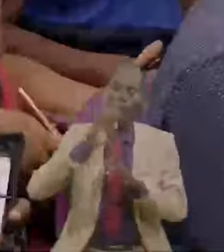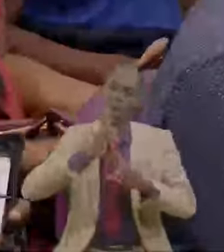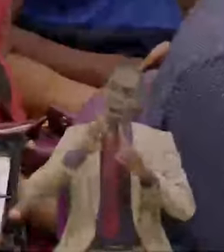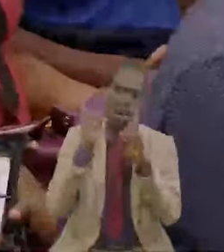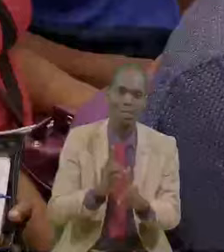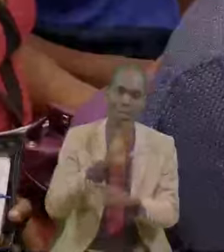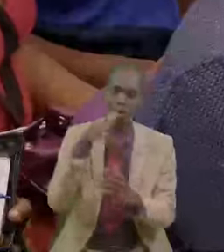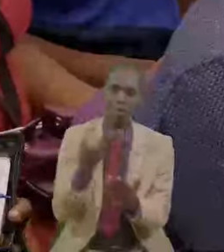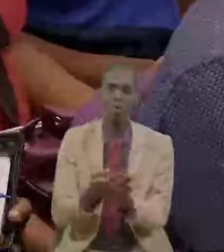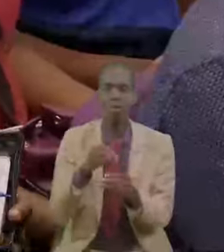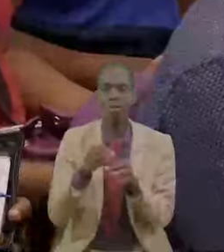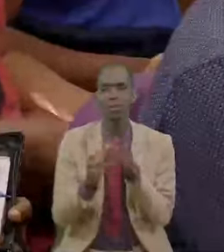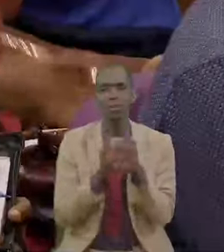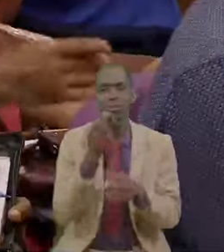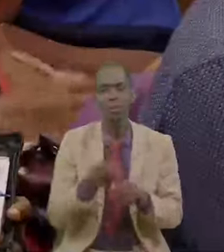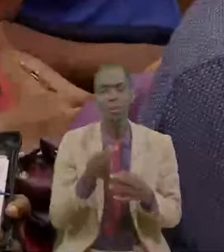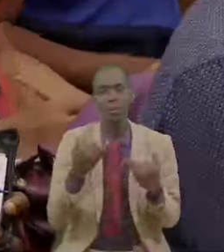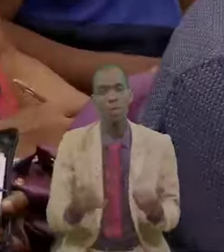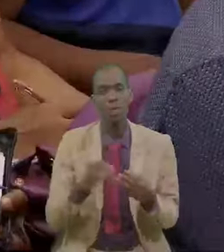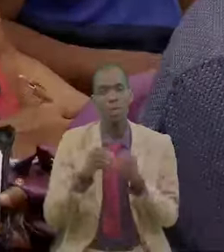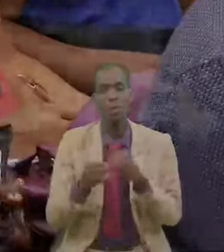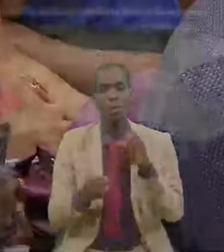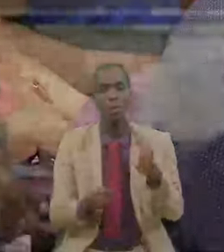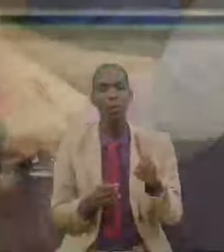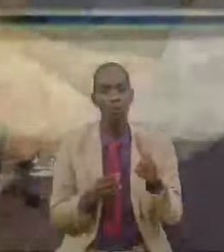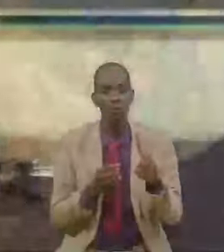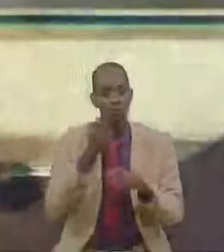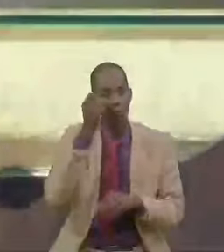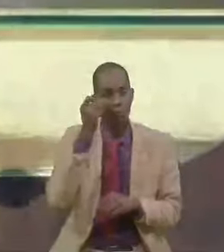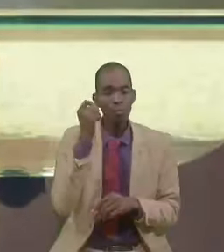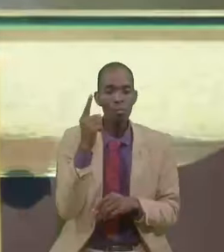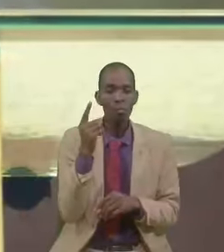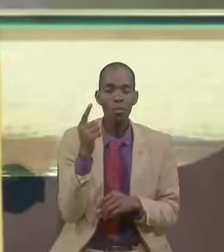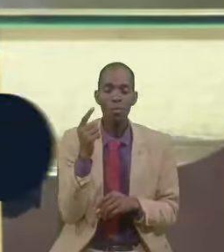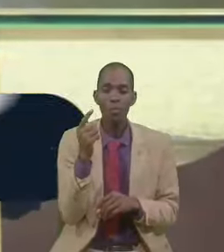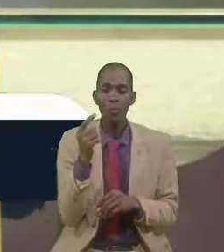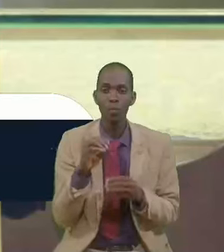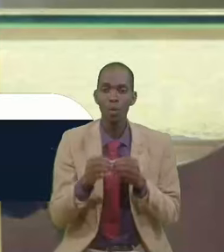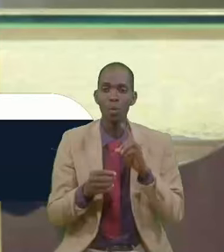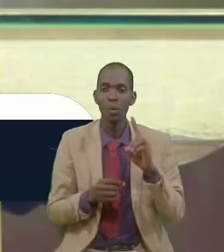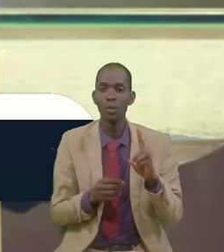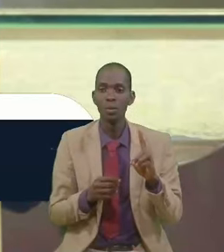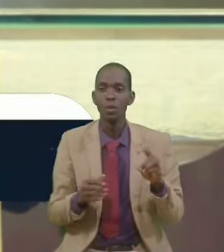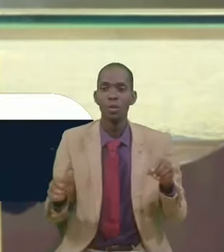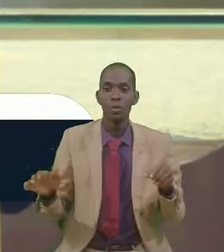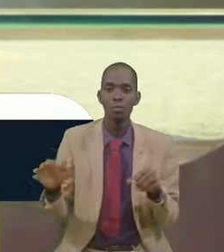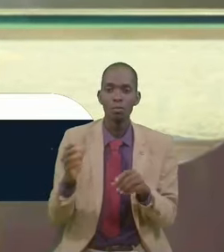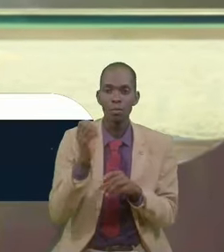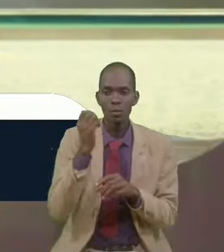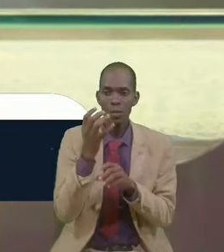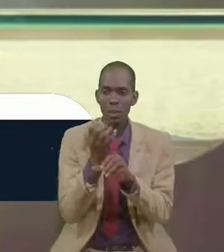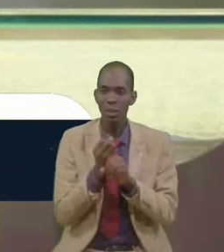de Jésus-Christ. Numéro 1, comprendre la grâce multiple du